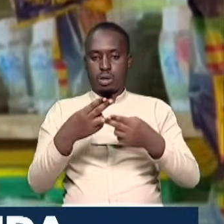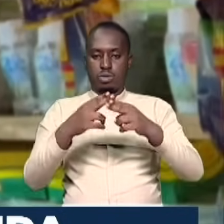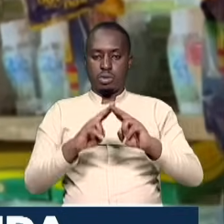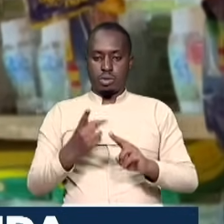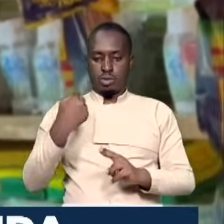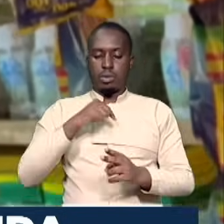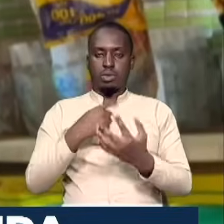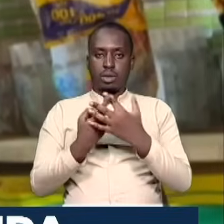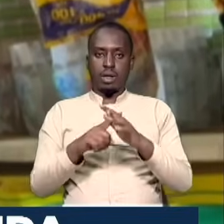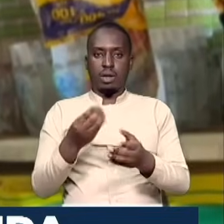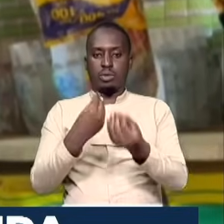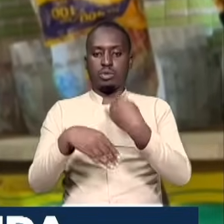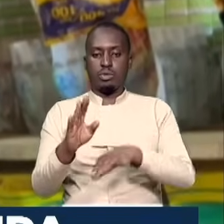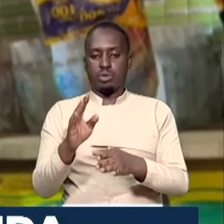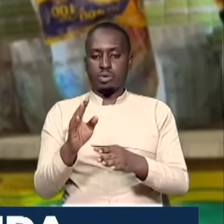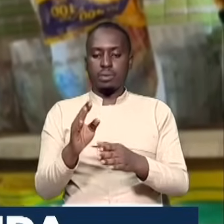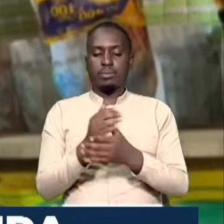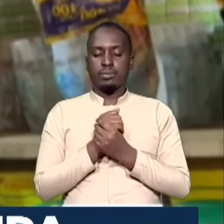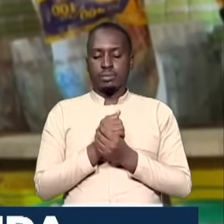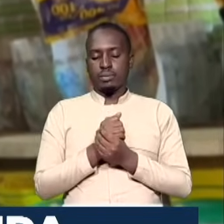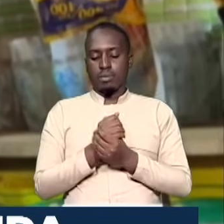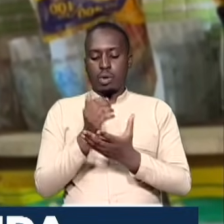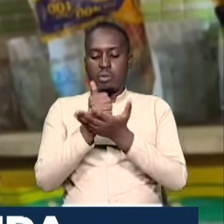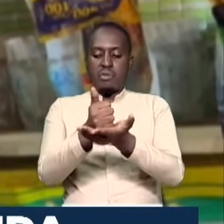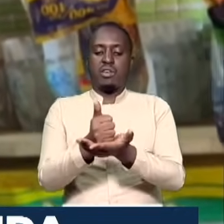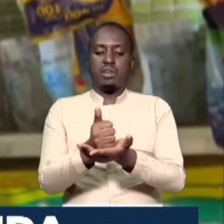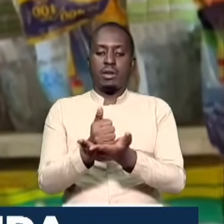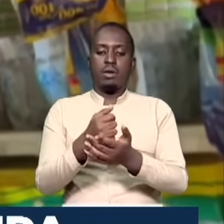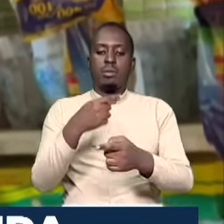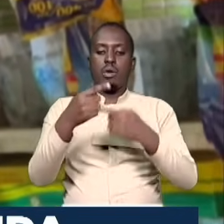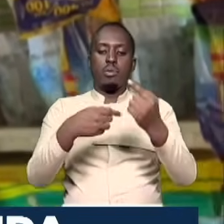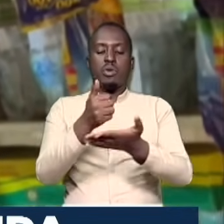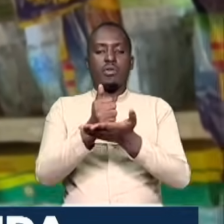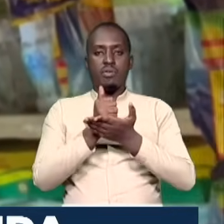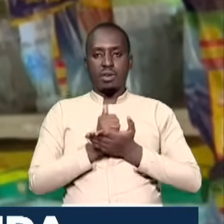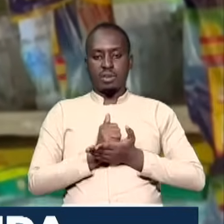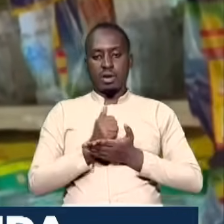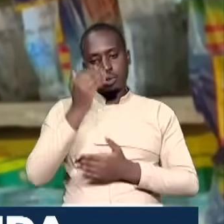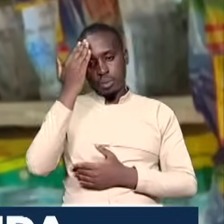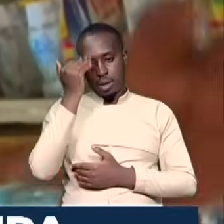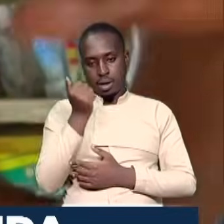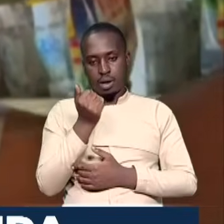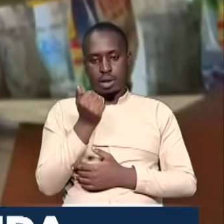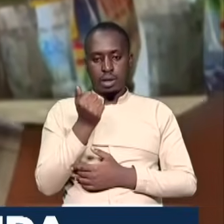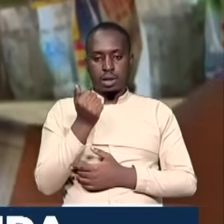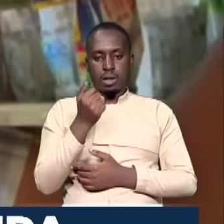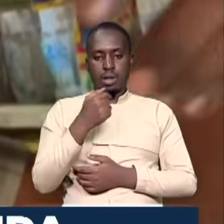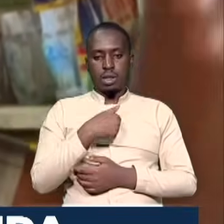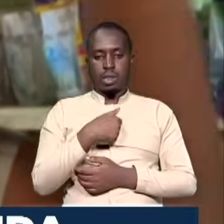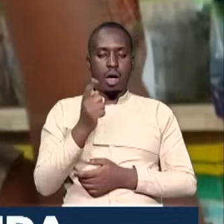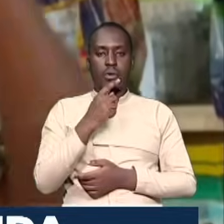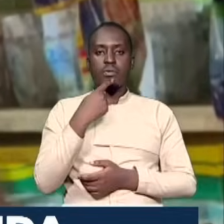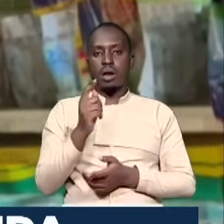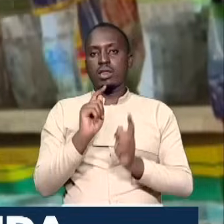turatanga turadandaza. Rero ubufasha impamvu bwamye bumfasha kubera numva sinkuramwo ngo ndajya